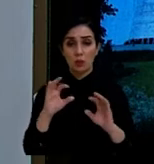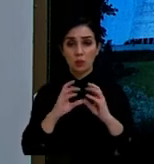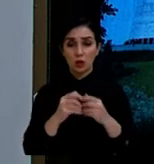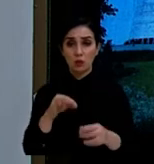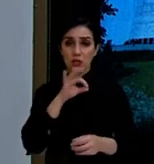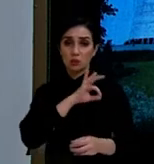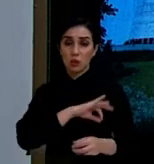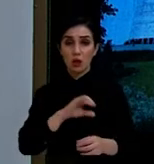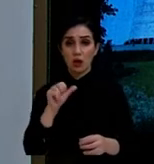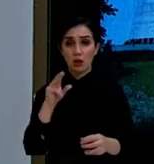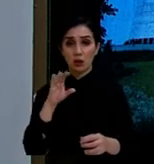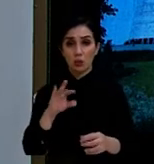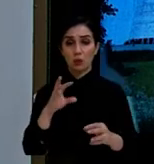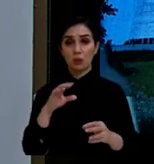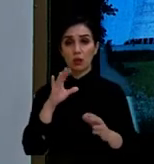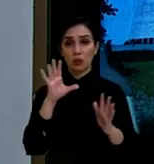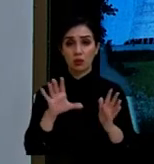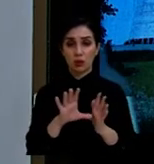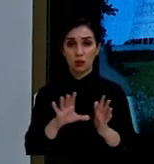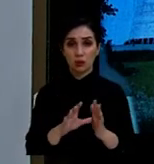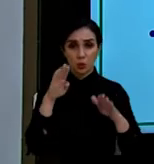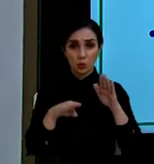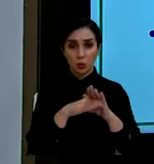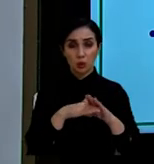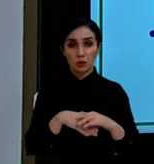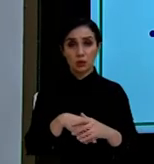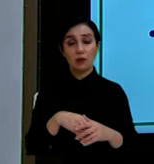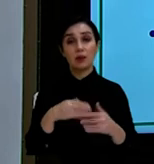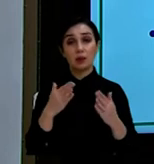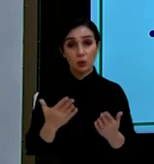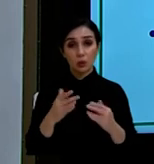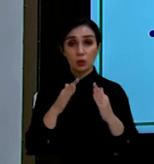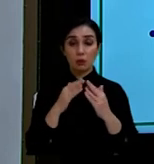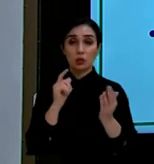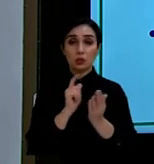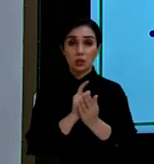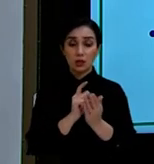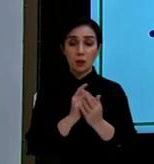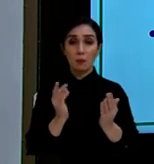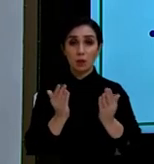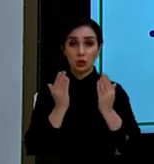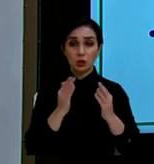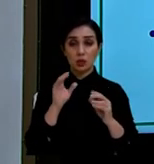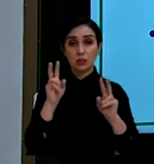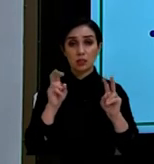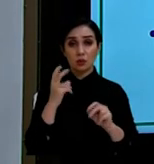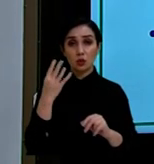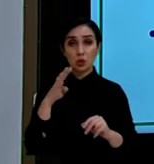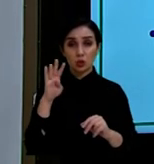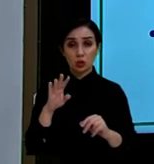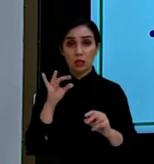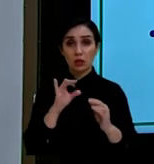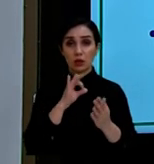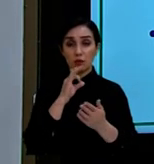мирного использования атомной энергии. Ну и домашнее задание вам. Прочитать тему 44